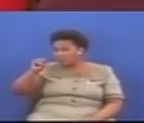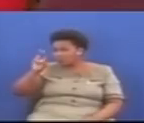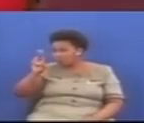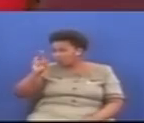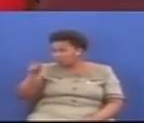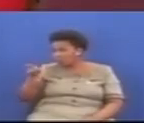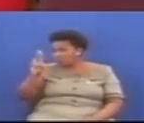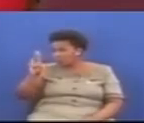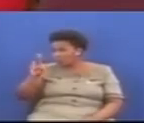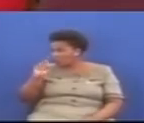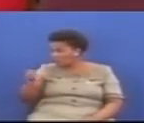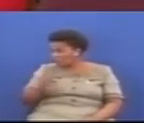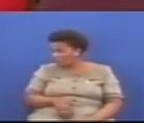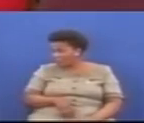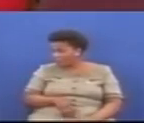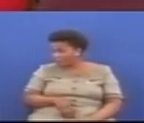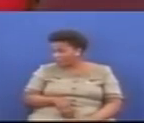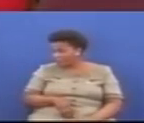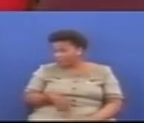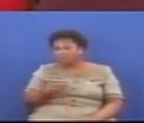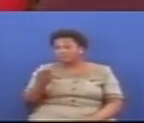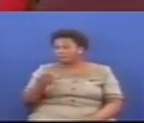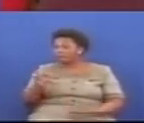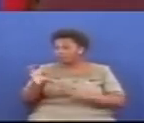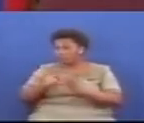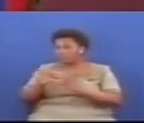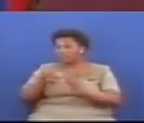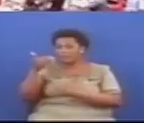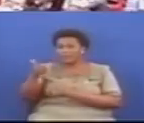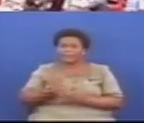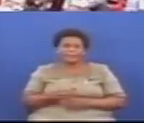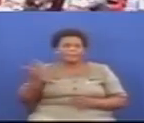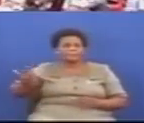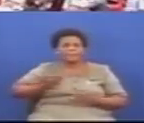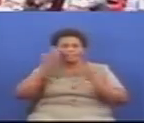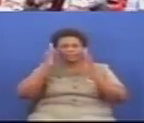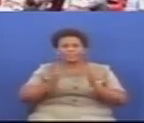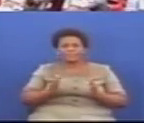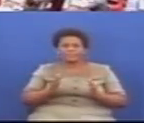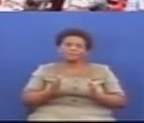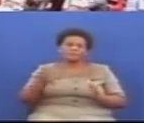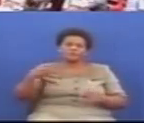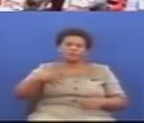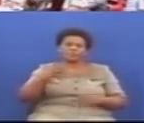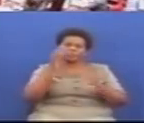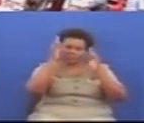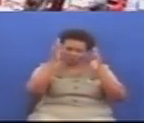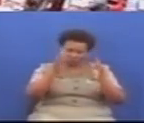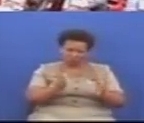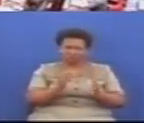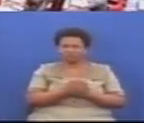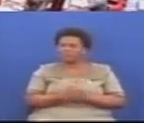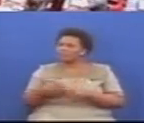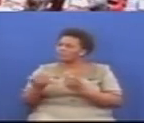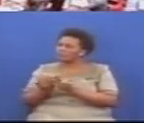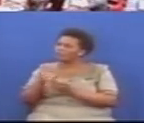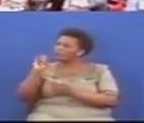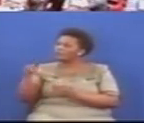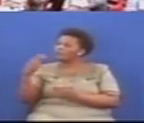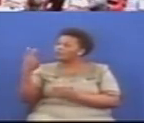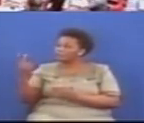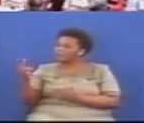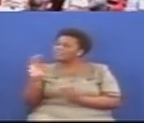Wageni rasmi katika bonanza hilo siku hiyo atakao mheshimiwa waziri mkuu, na mimi nitakuwepo pia. Naomba sote siku ya Jumapili